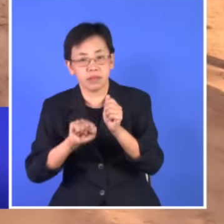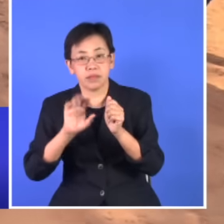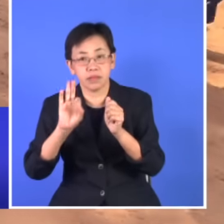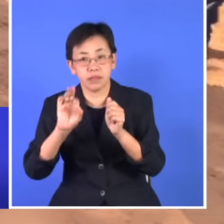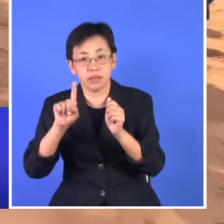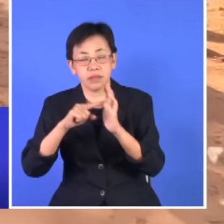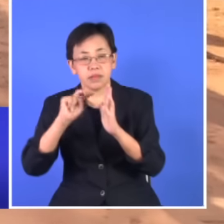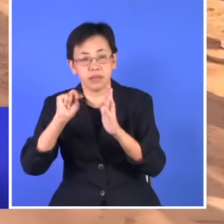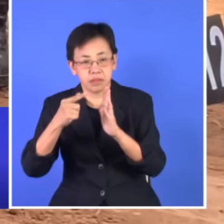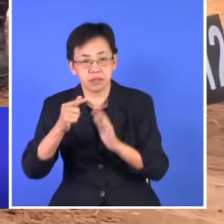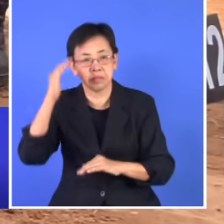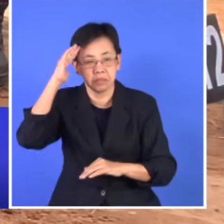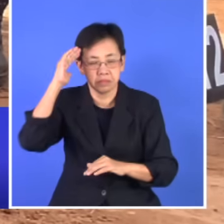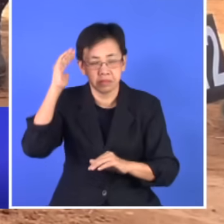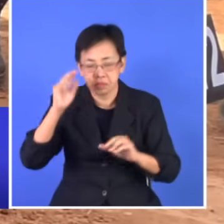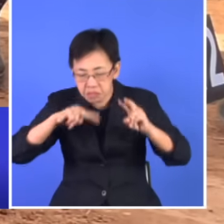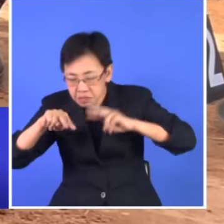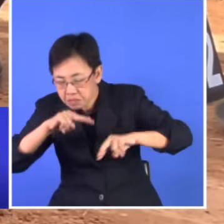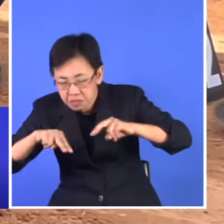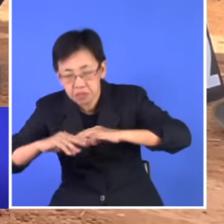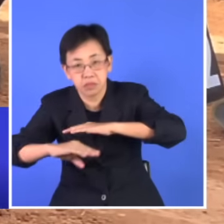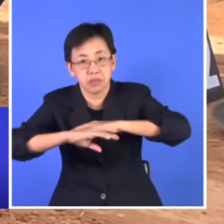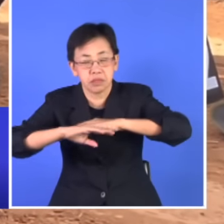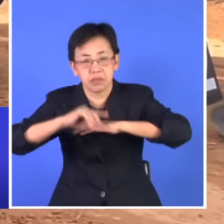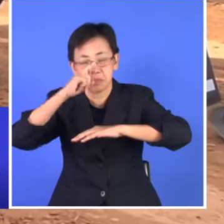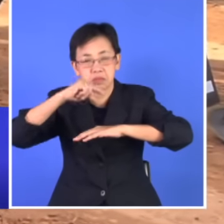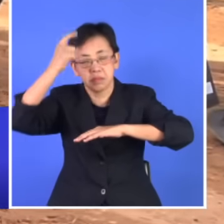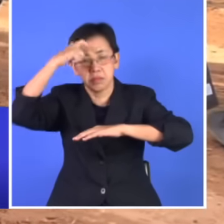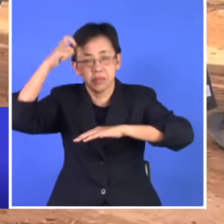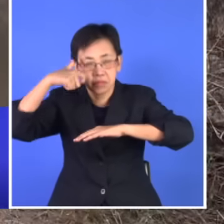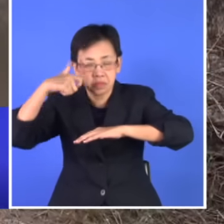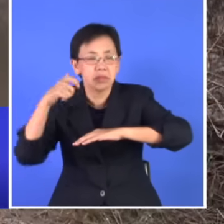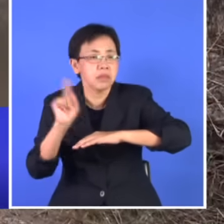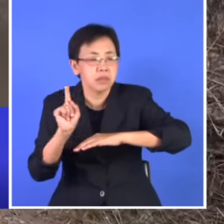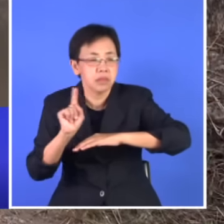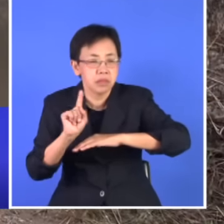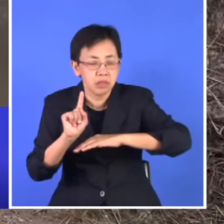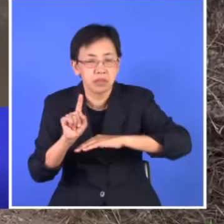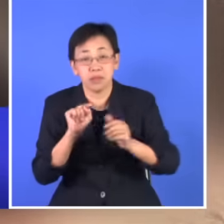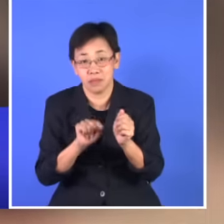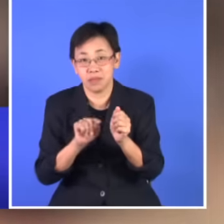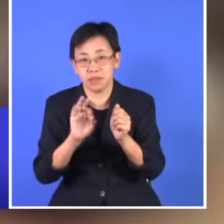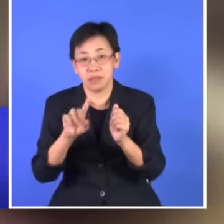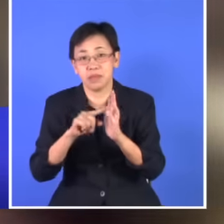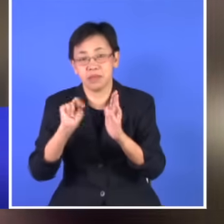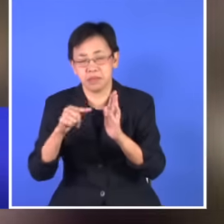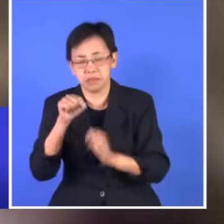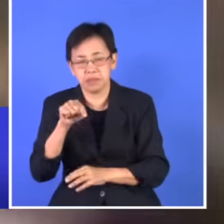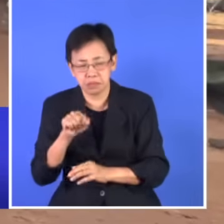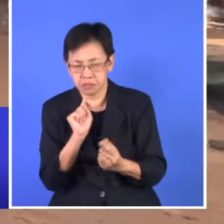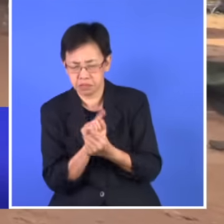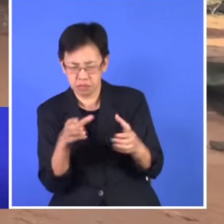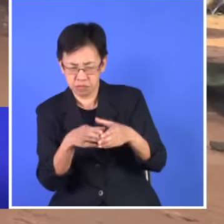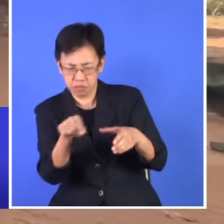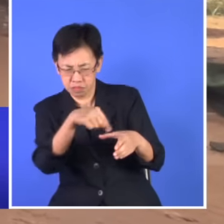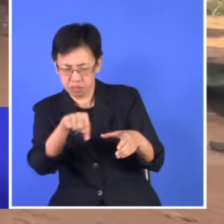ตระเวณบริเวณแนวชายแดนไทยเมียนมาร์ช่องทางบ้านป่ากล้วยอยู่ที่ตำบลม่อนปินอำเภอฝางเนี่นะนะครับไปเจอกลุ่มคนต้อง